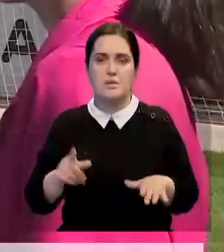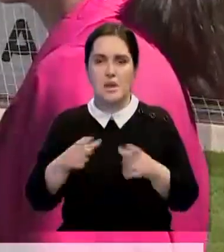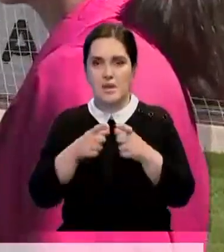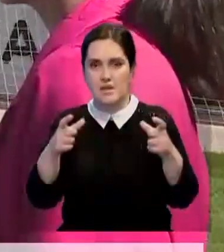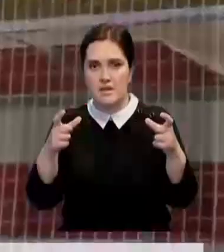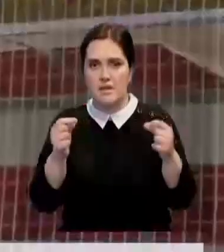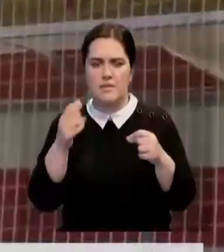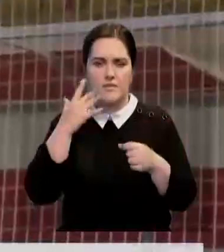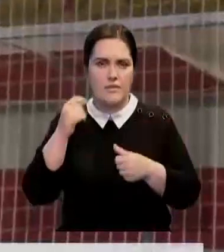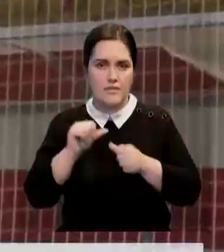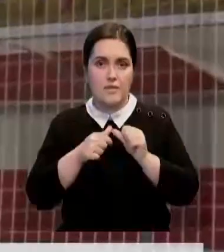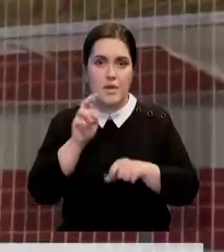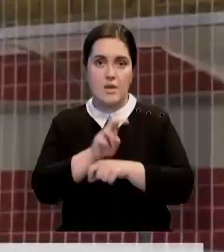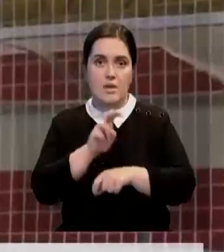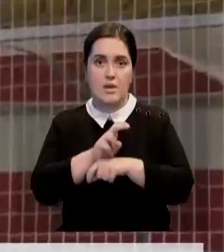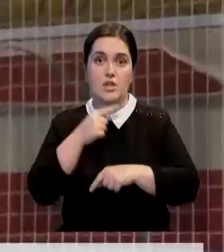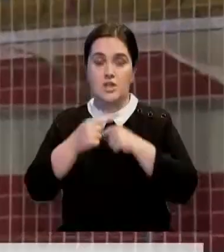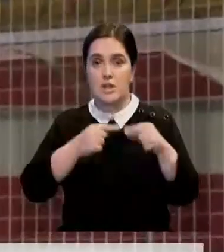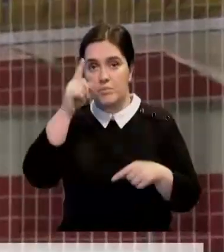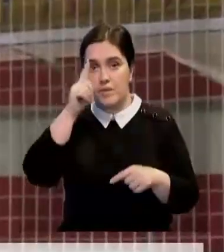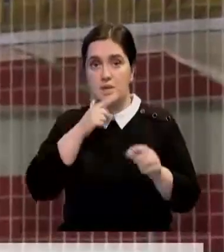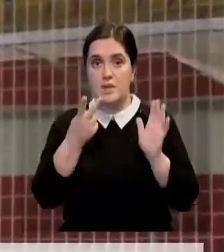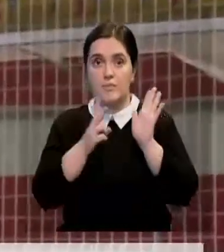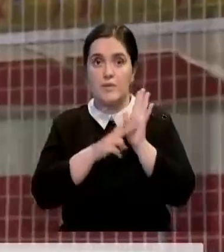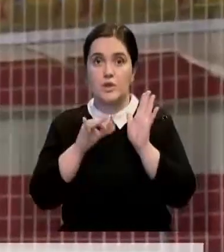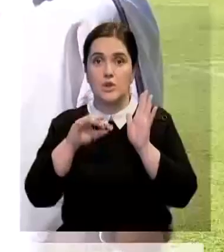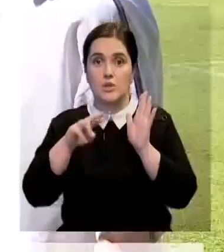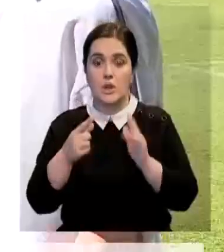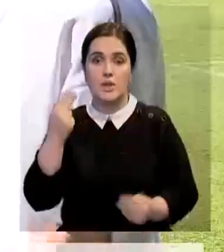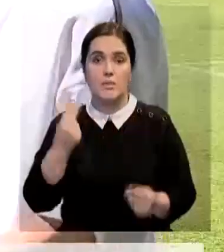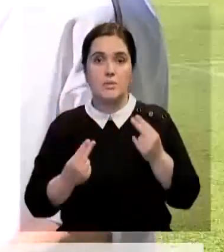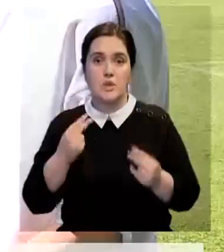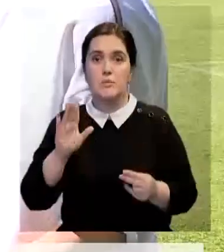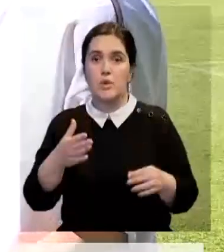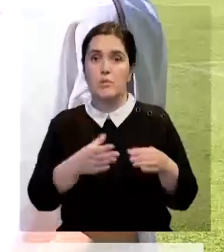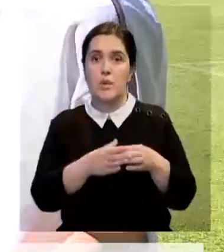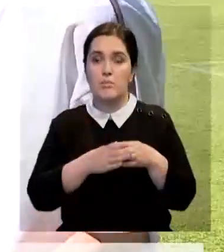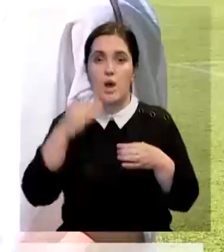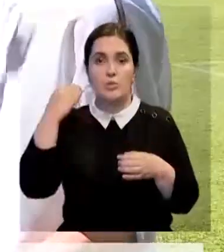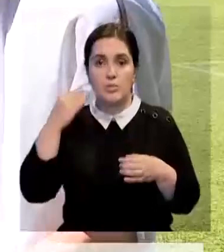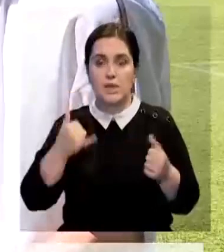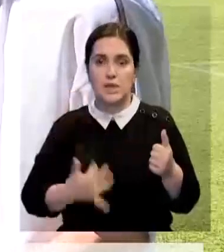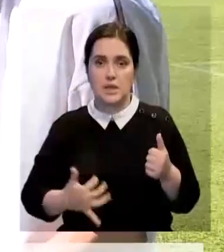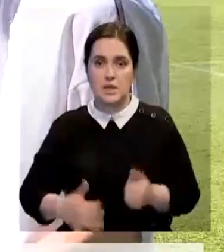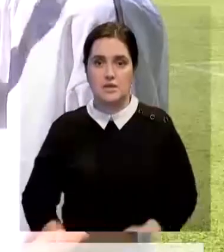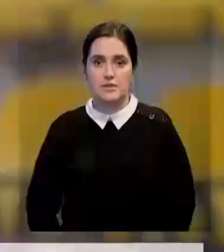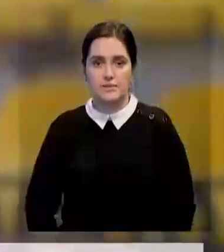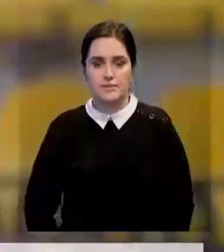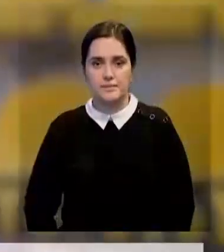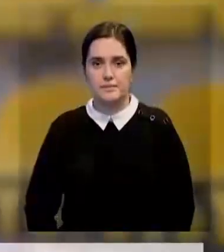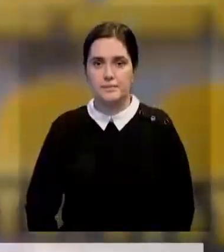место. Абонемент фанату вручат через месяц, 27 июля, на матче между командами Актобе и